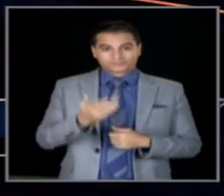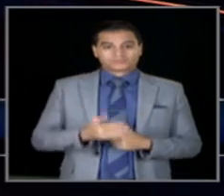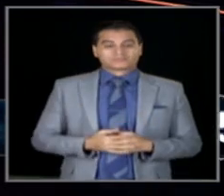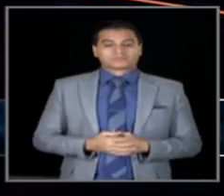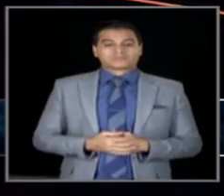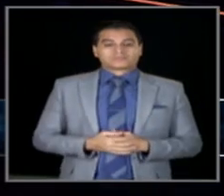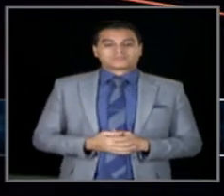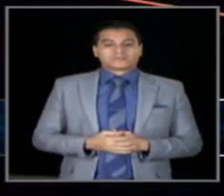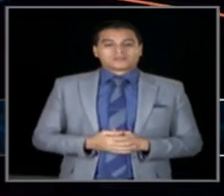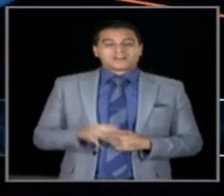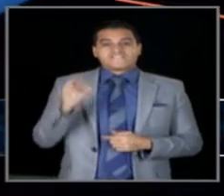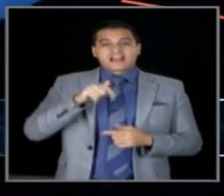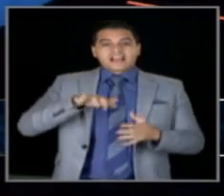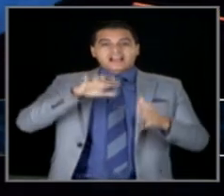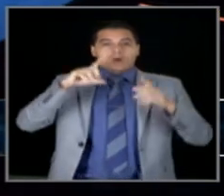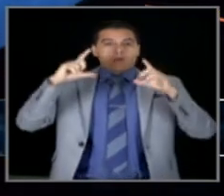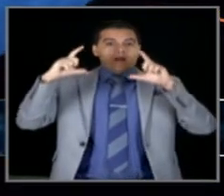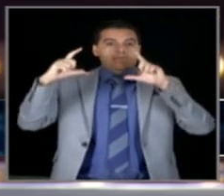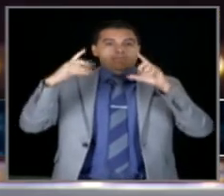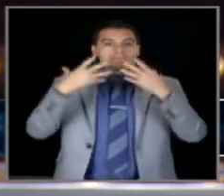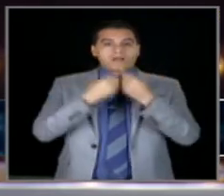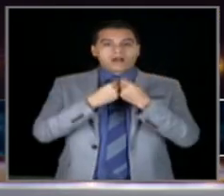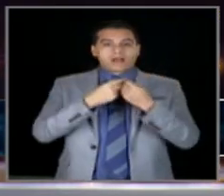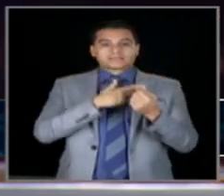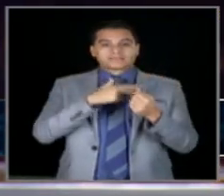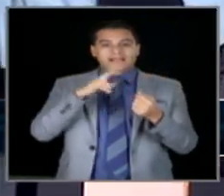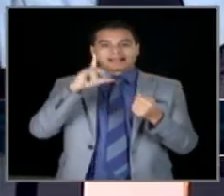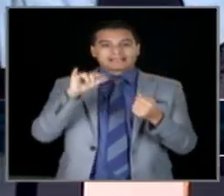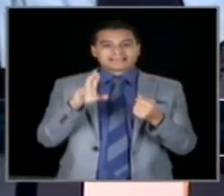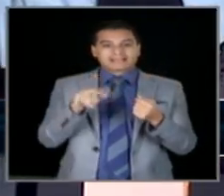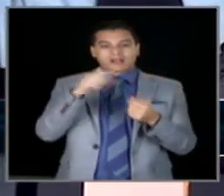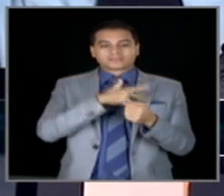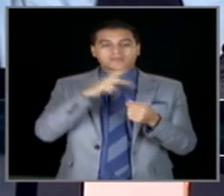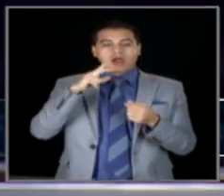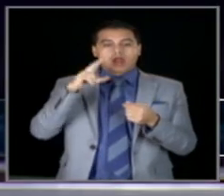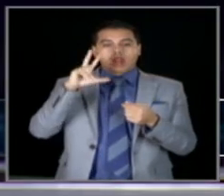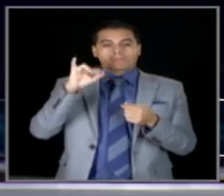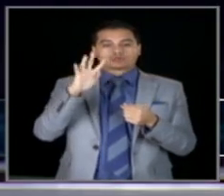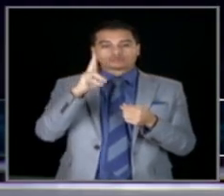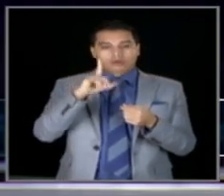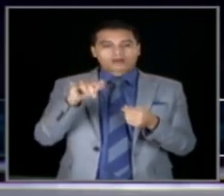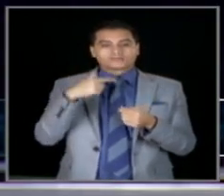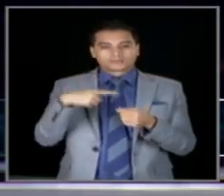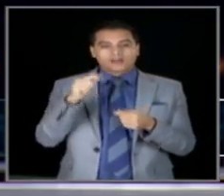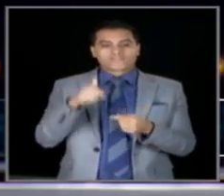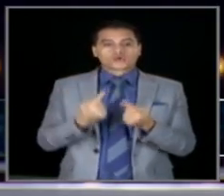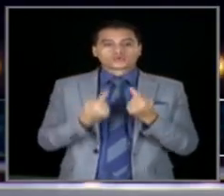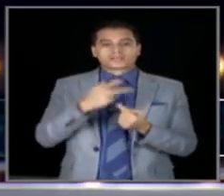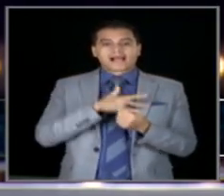كاونتر. إلى أي كوكب يتبع قمر ليدا؟ مشترك. صح. ما هي اللغة الرسمية في جزر الكناري؟